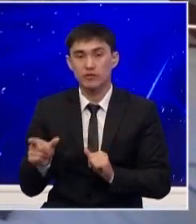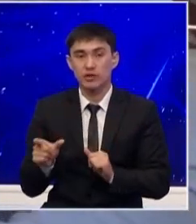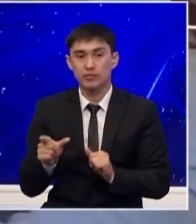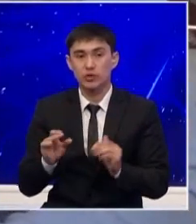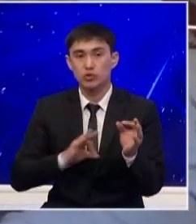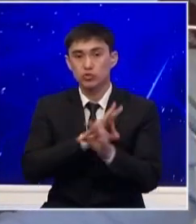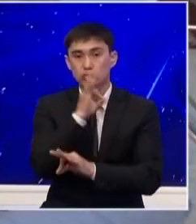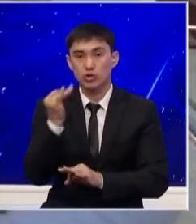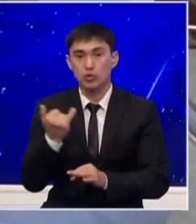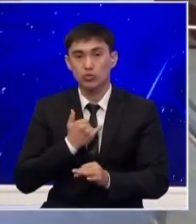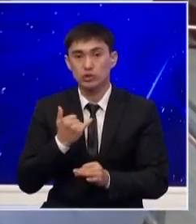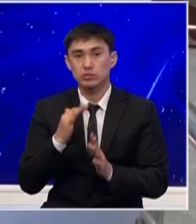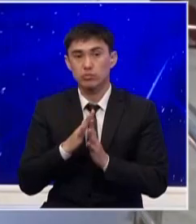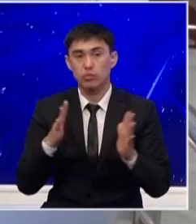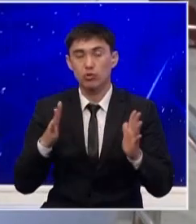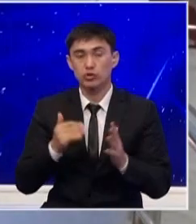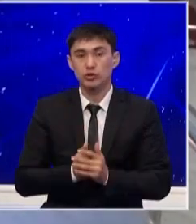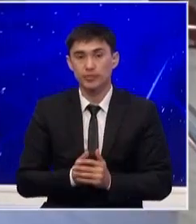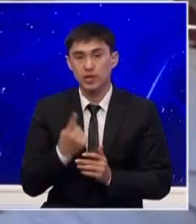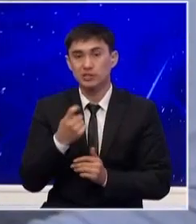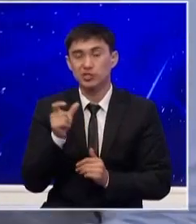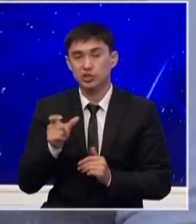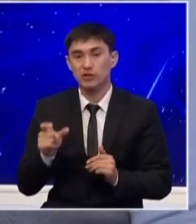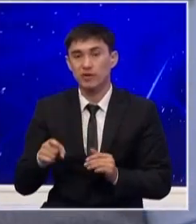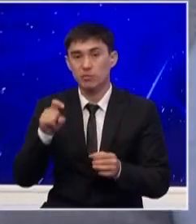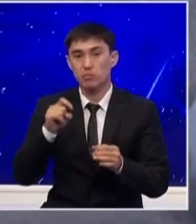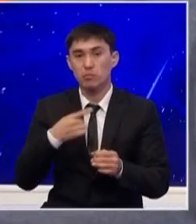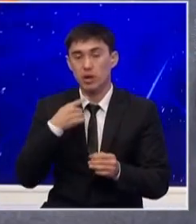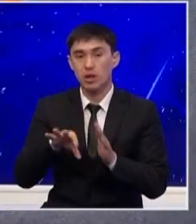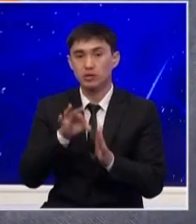С утра у нас уже больше 100 человек